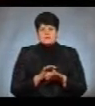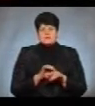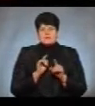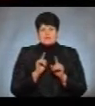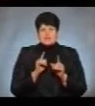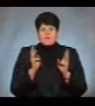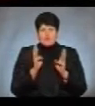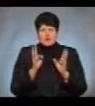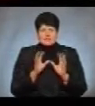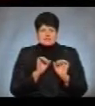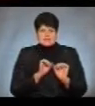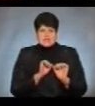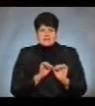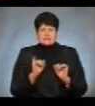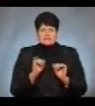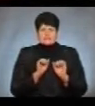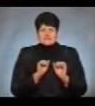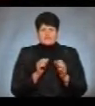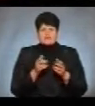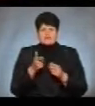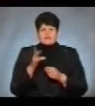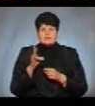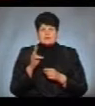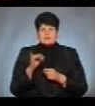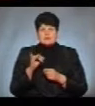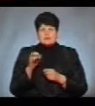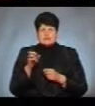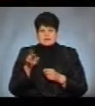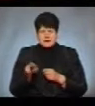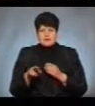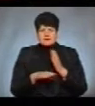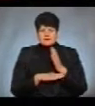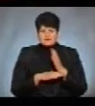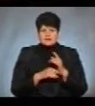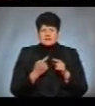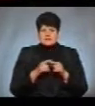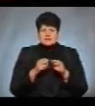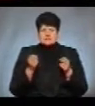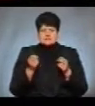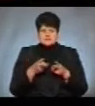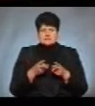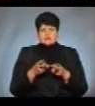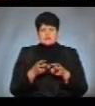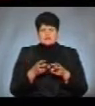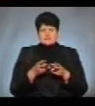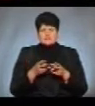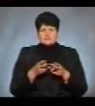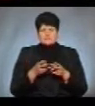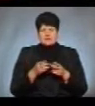такий і вогнезахист, і захист від гниття деревини. Це спеціальні такі антипірени, так,